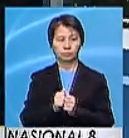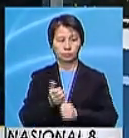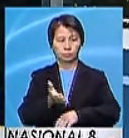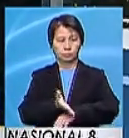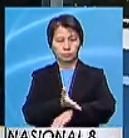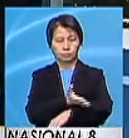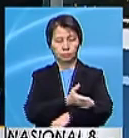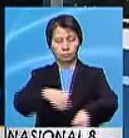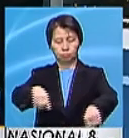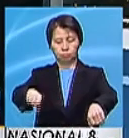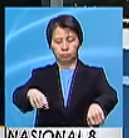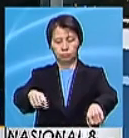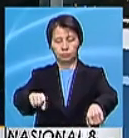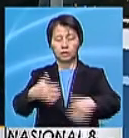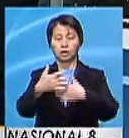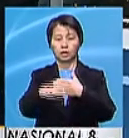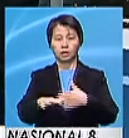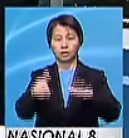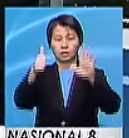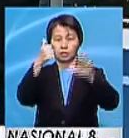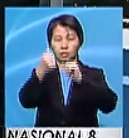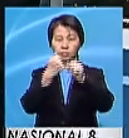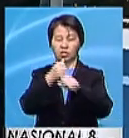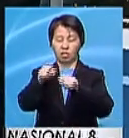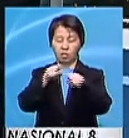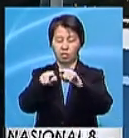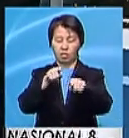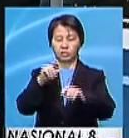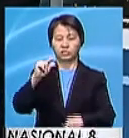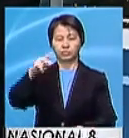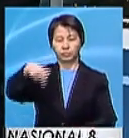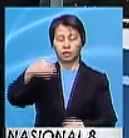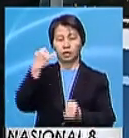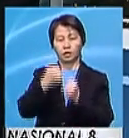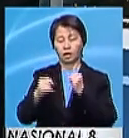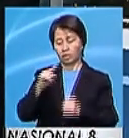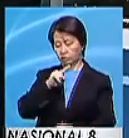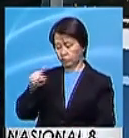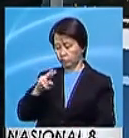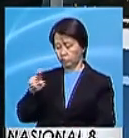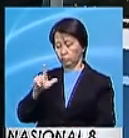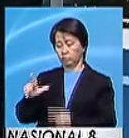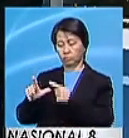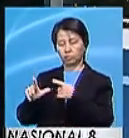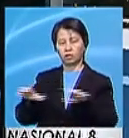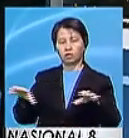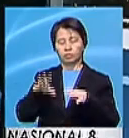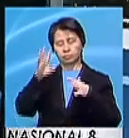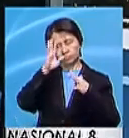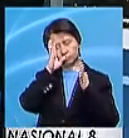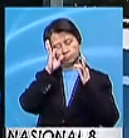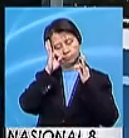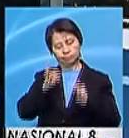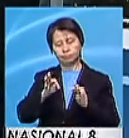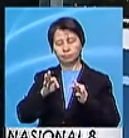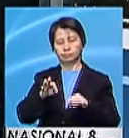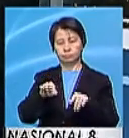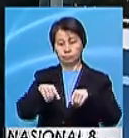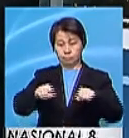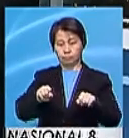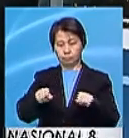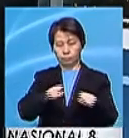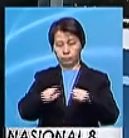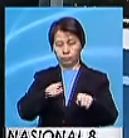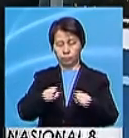perkembangan permotoran. Selepas 6 tahun bersaing dalam MotoGP, akhirnya Zul Fahmi Khairuddin membuat keputusan untuk beraksi dalam